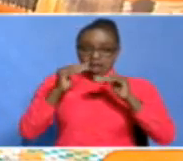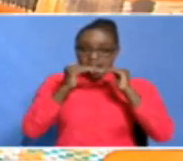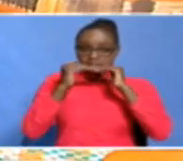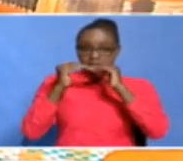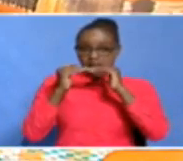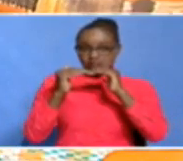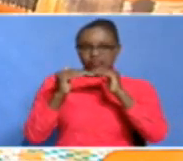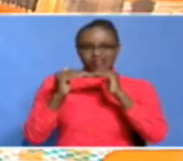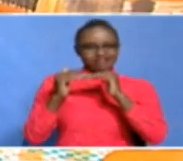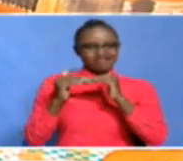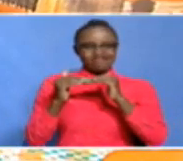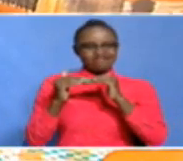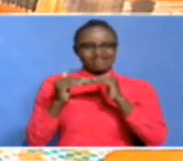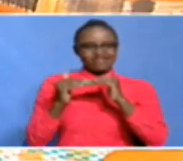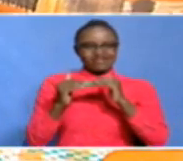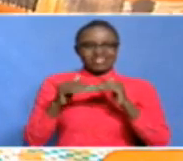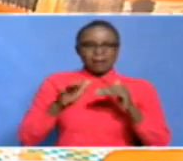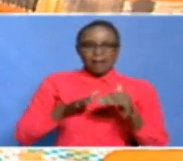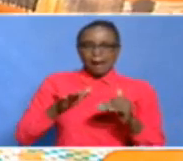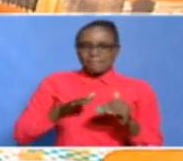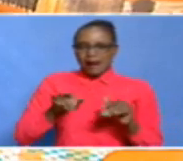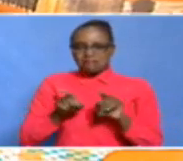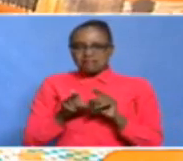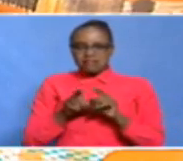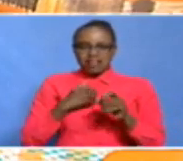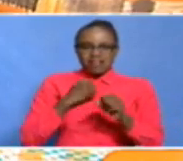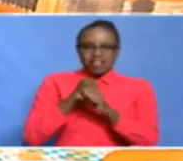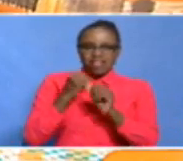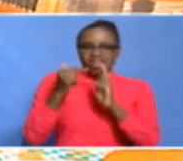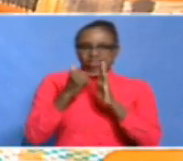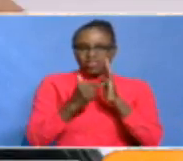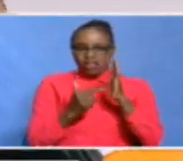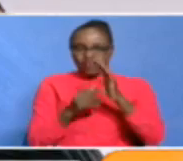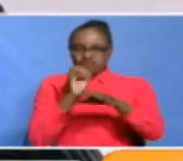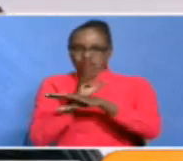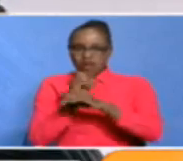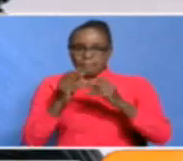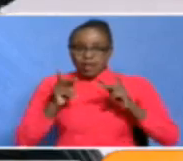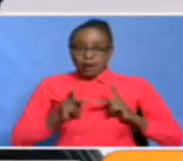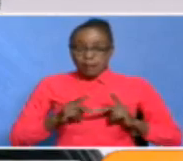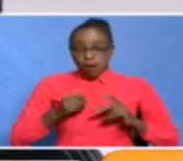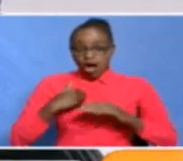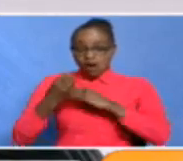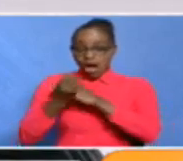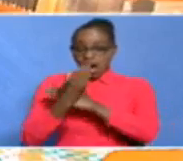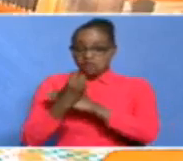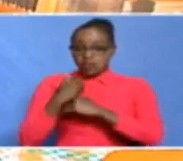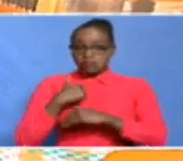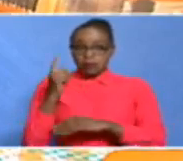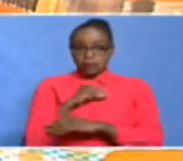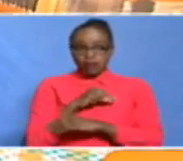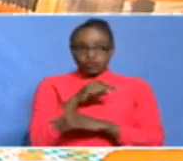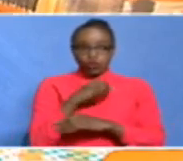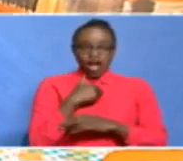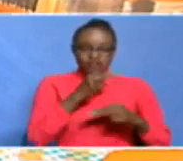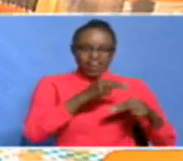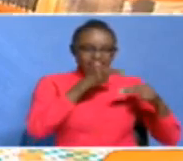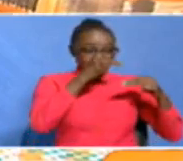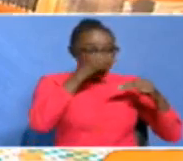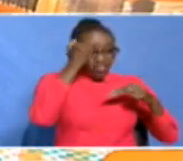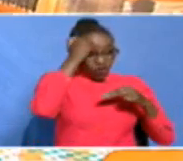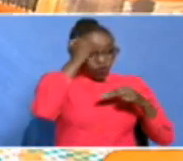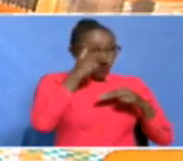likianza. Maana mimi ni mama, nimepitia mambo mengi, nimepitia ushauri wa watu wengi. Bi Msafwari, hawa waliona elimu ya juu wataolewa na